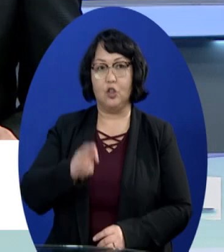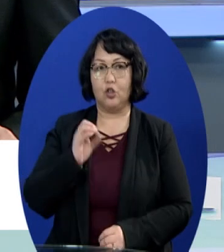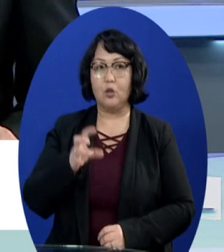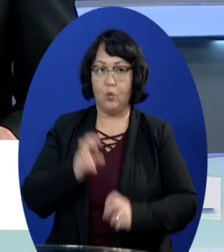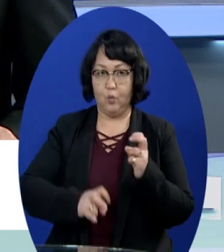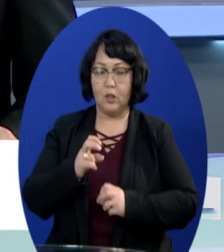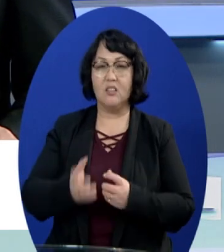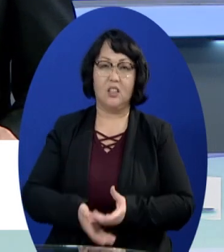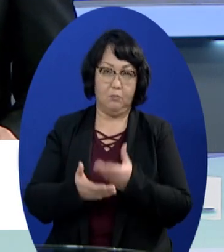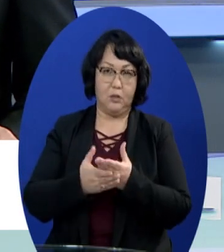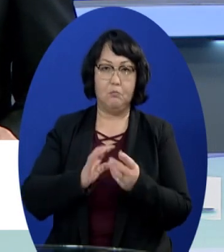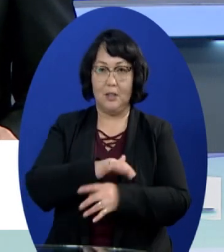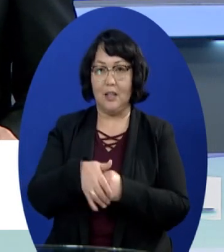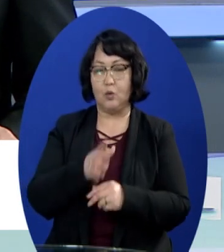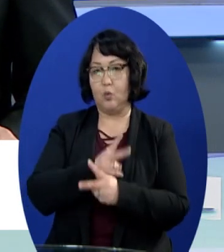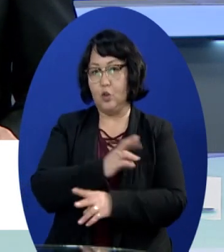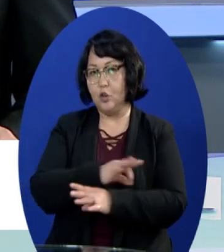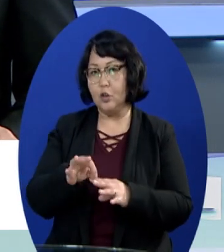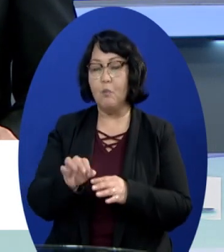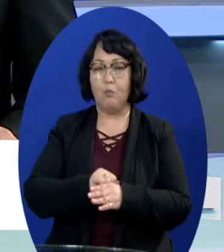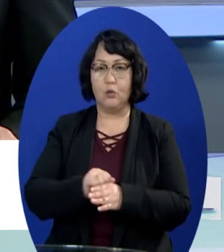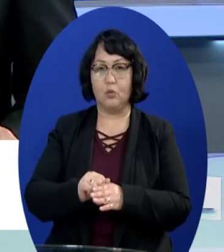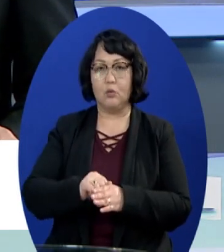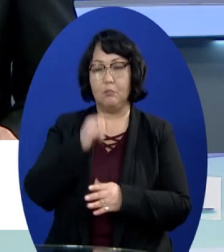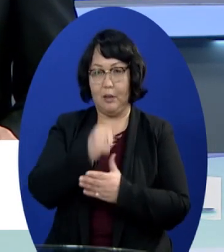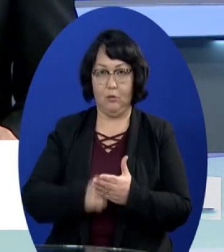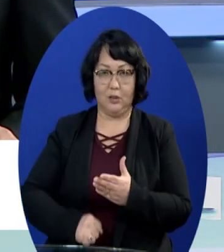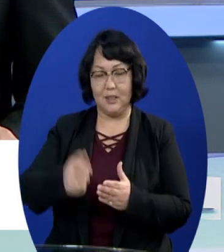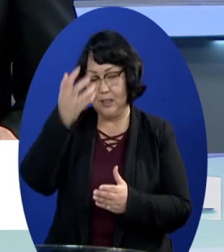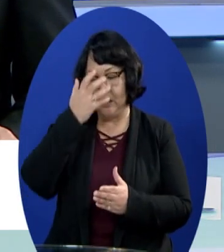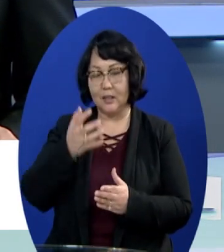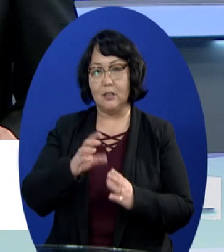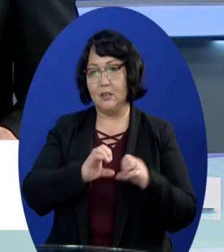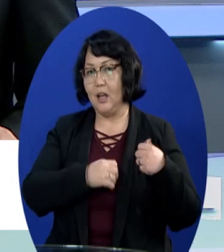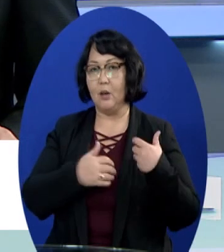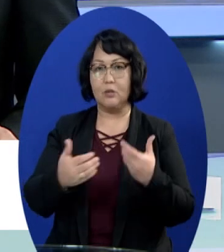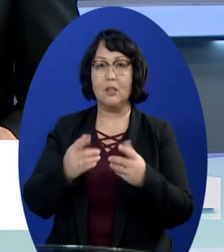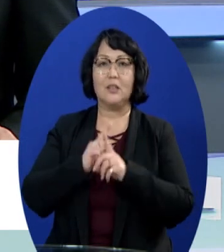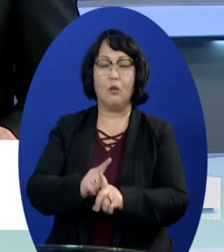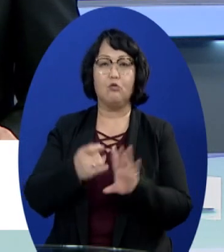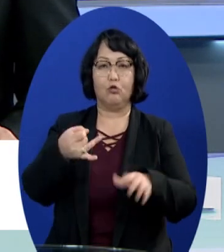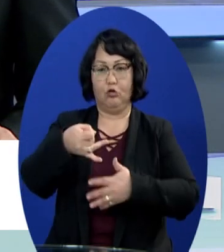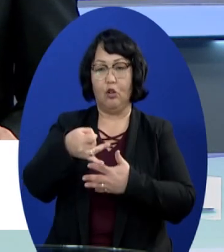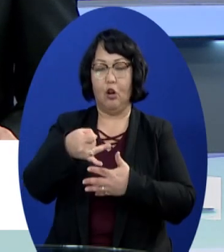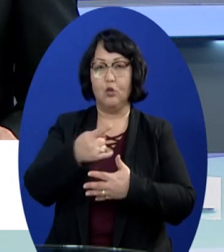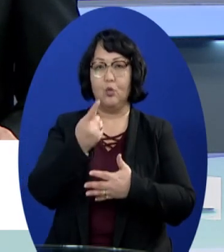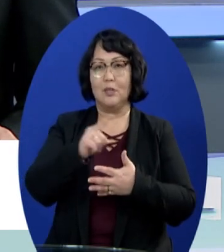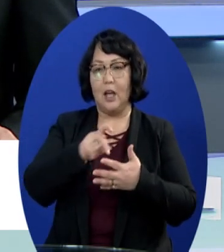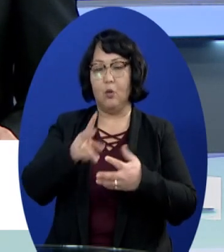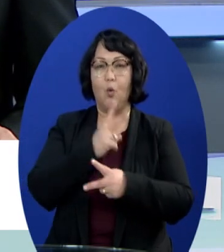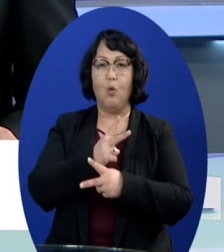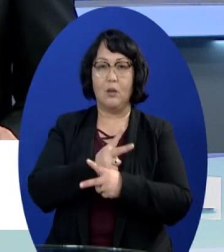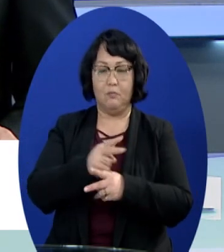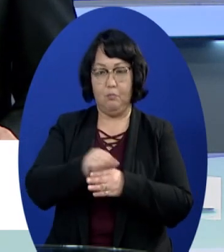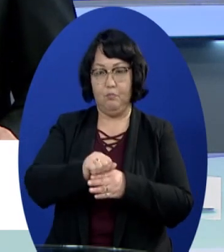боловсруулах үйлдвэрийг дэмжих бие даасан хуулийн төслийг боловсруулж батлуулахыг засгийн газартаа даалгасан дагуу 7 зүйл бүхий хуулийн төслийг